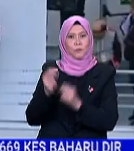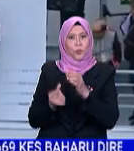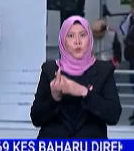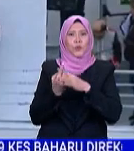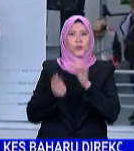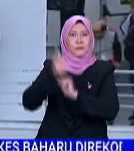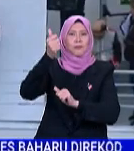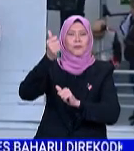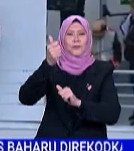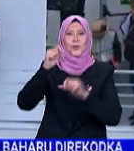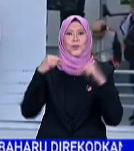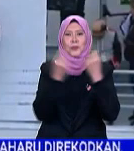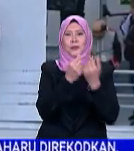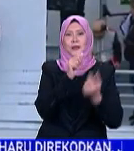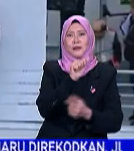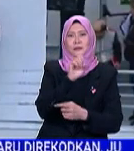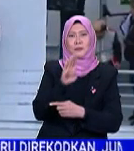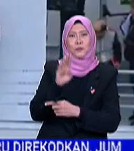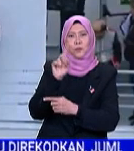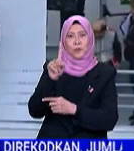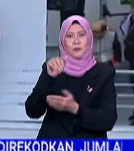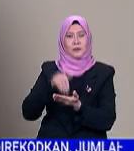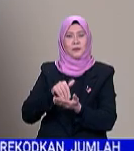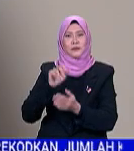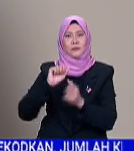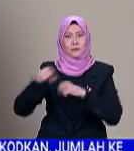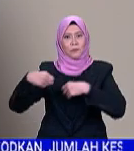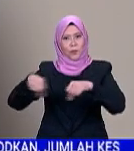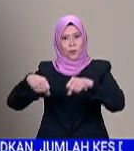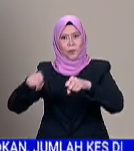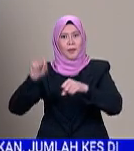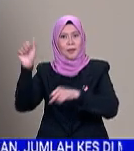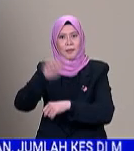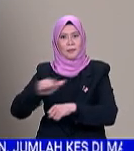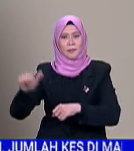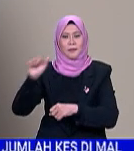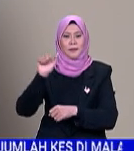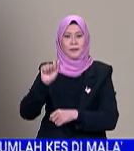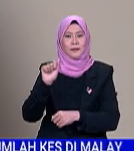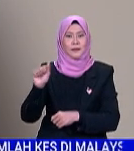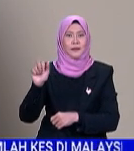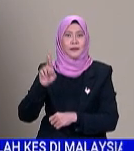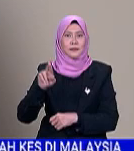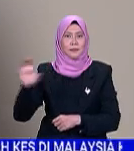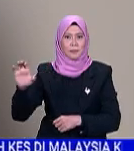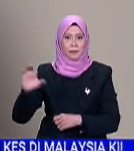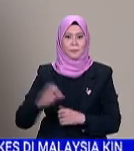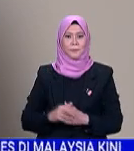muncul juara keseluruhan kategori ASB 1000 kejuaraan motosikal Asia ARRC.